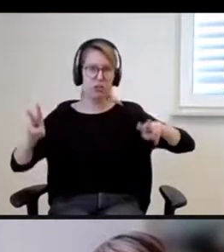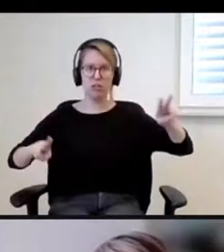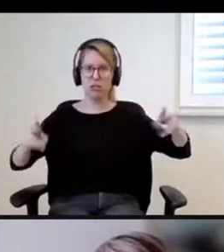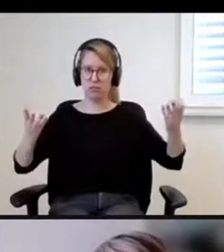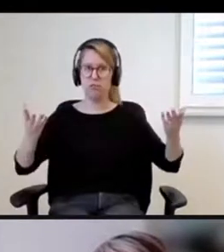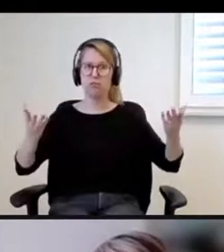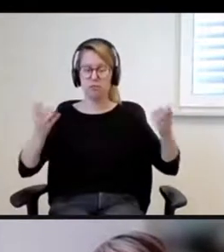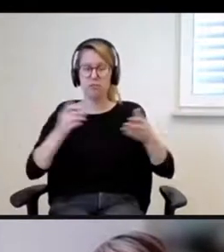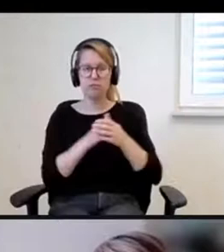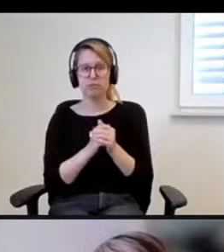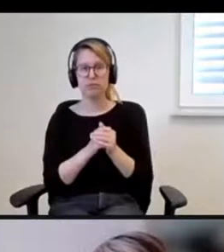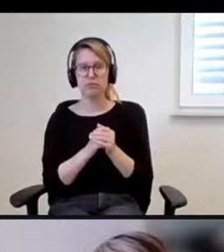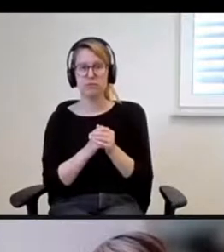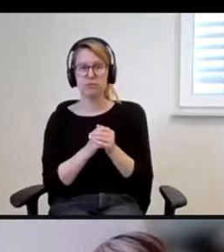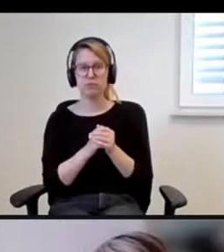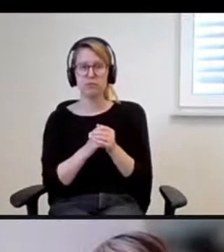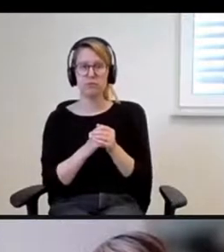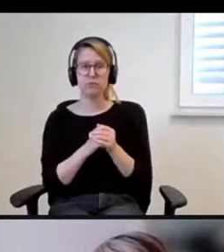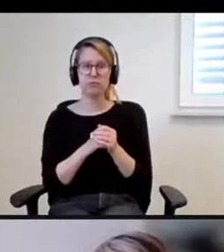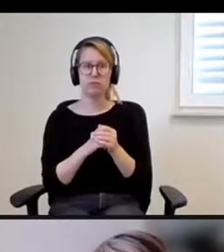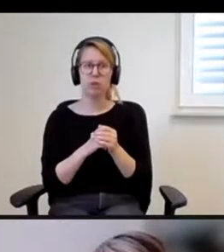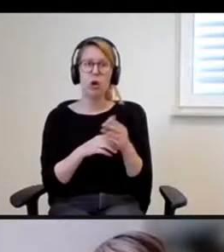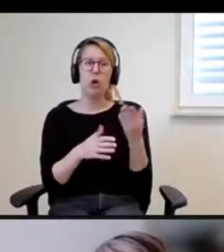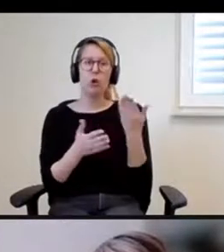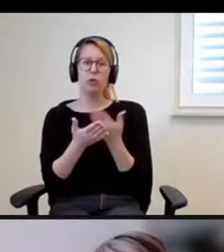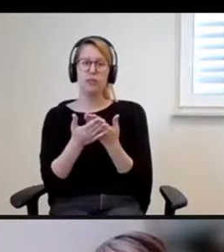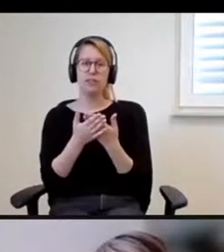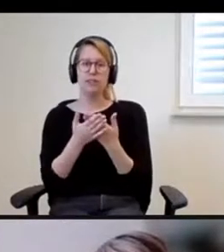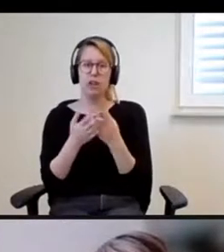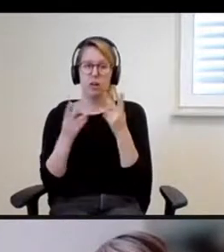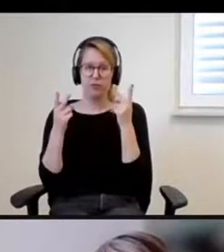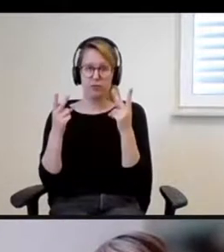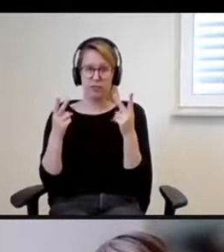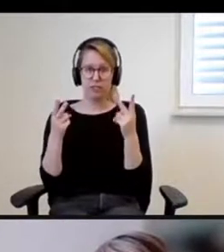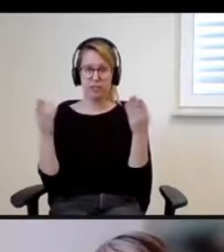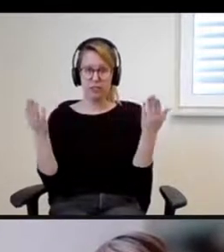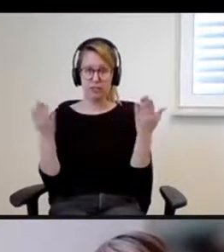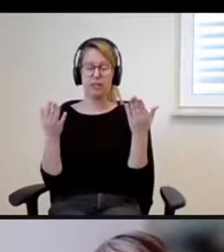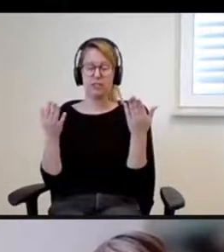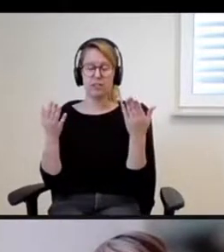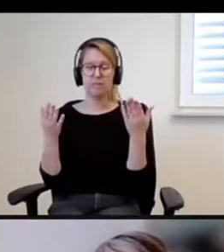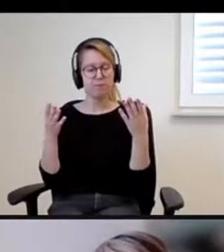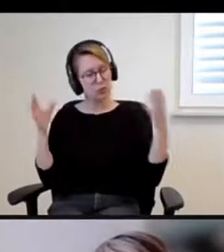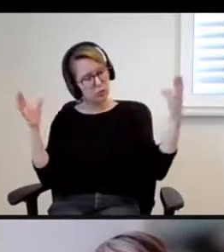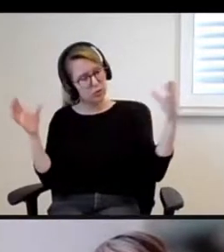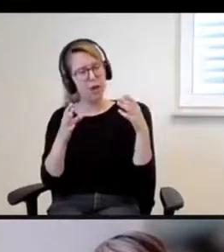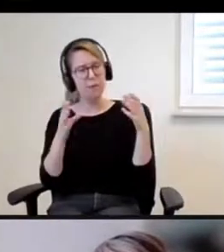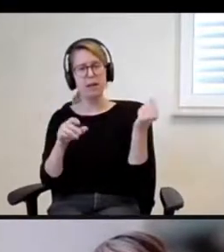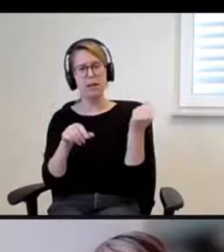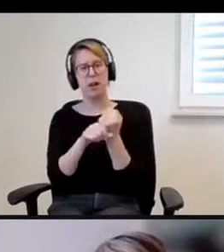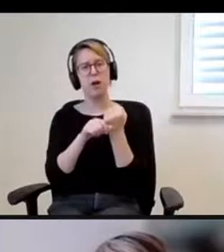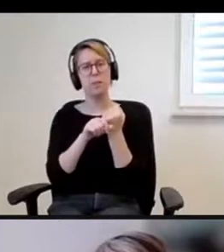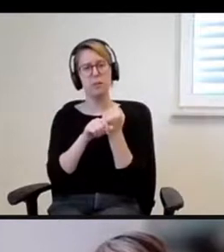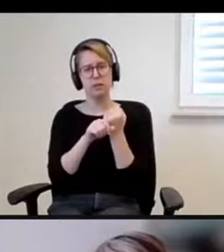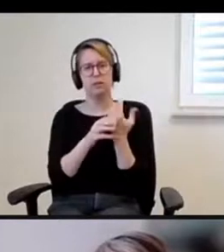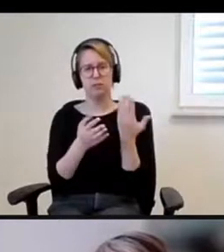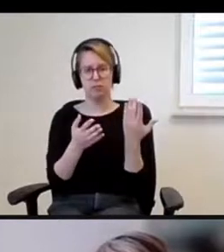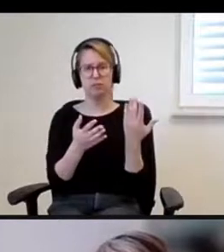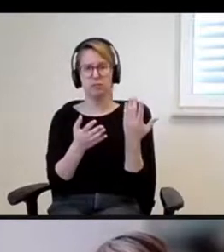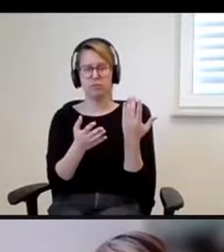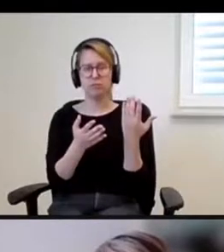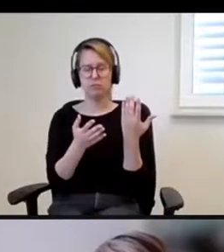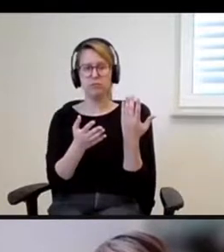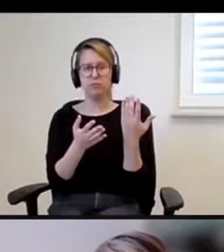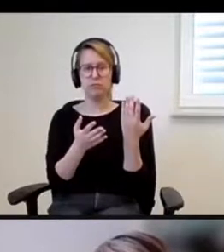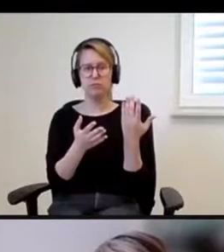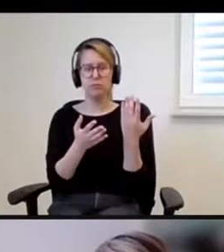qu'on travaille effectivement avec les acteurs impliqués dans ce domaine,